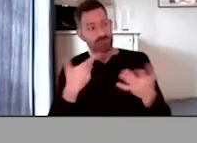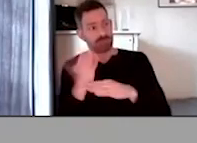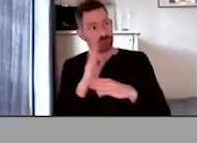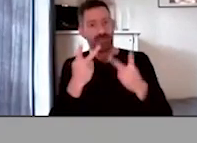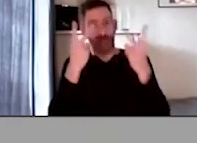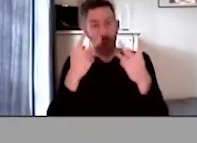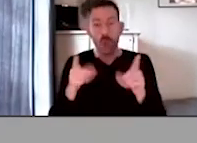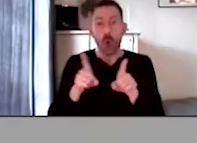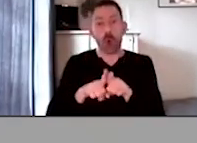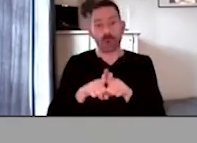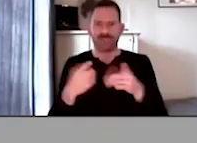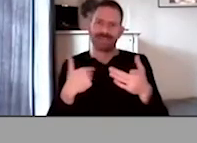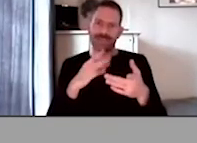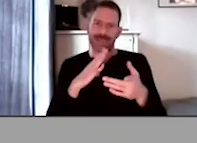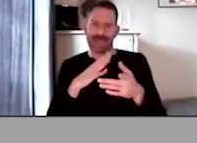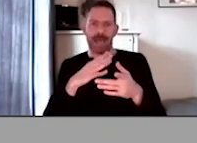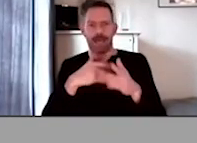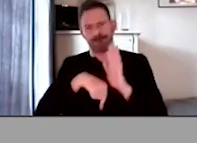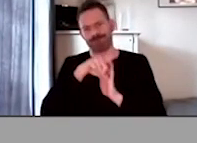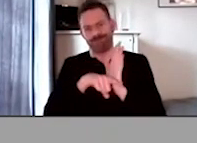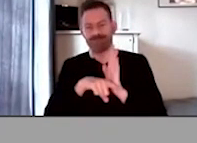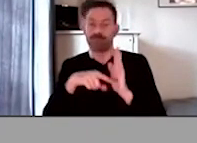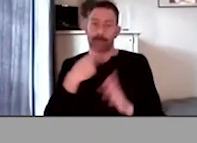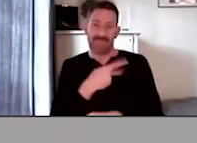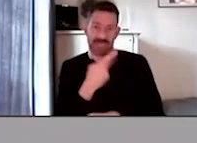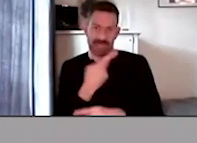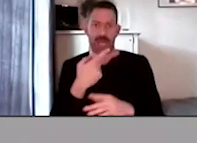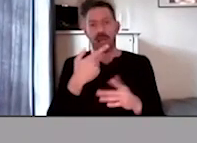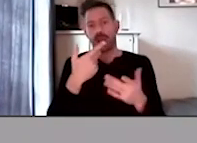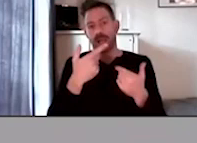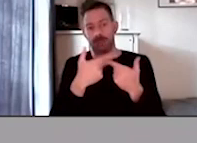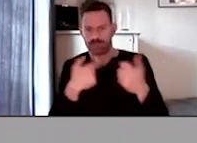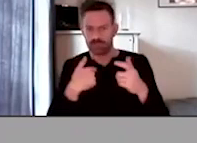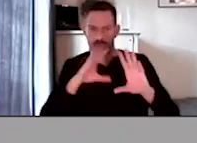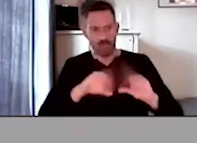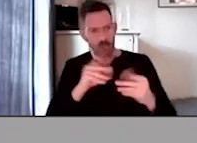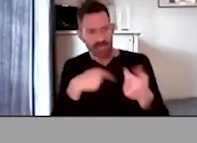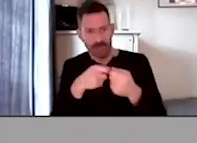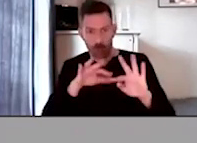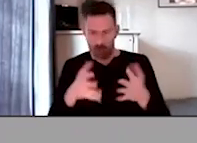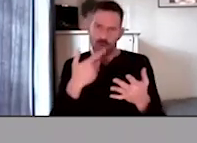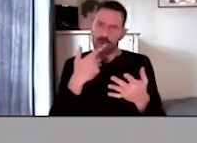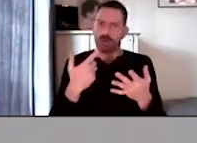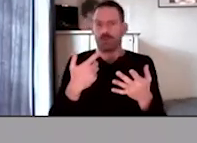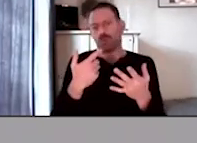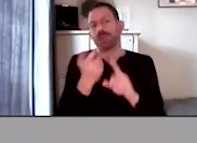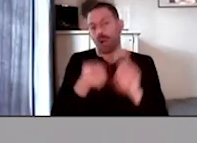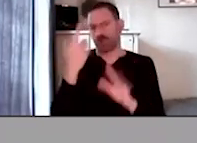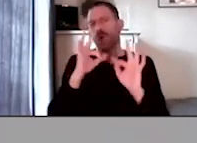aux préconisations médicales et comment le poste peut être adapté. Voilà, pour respecter aussi les droits et les devoirs qu'on peut